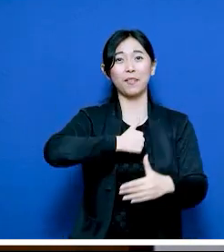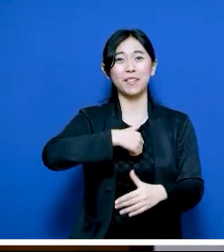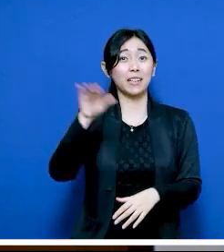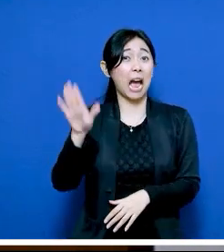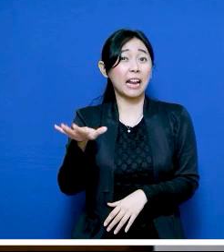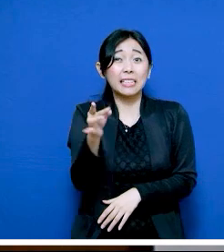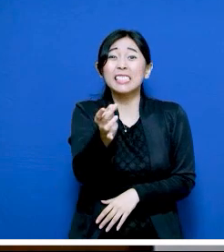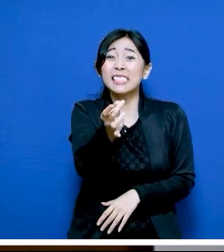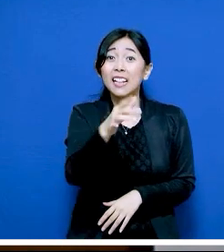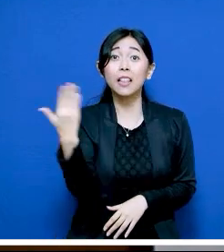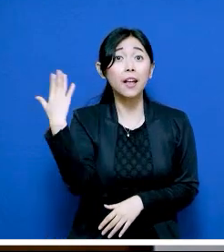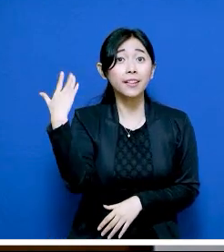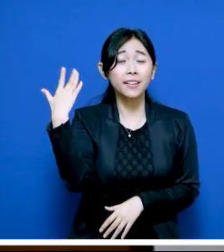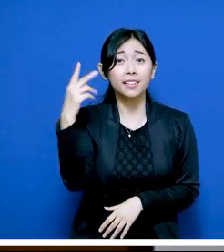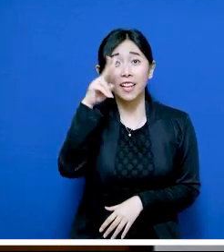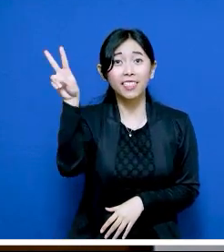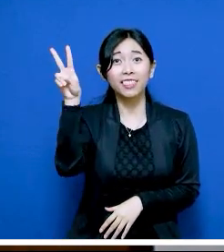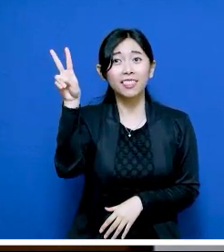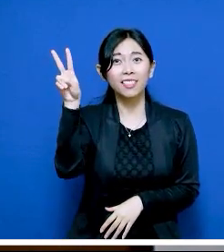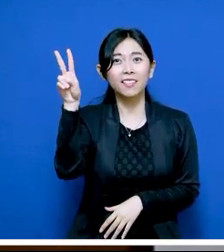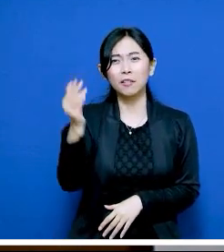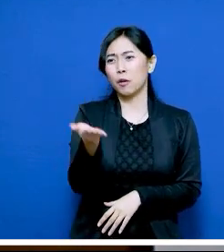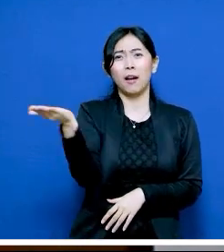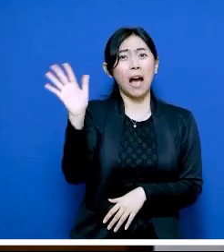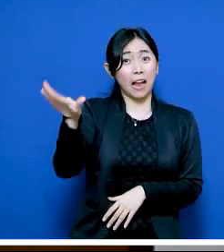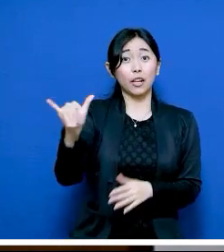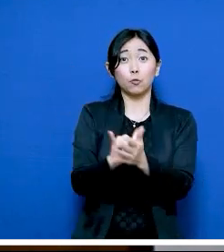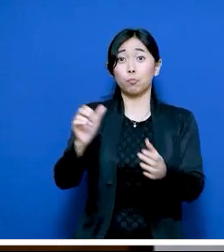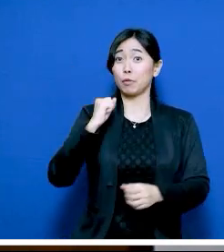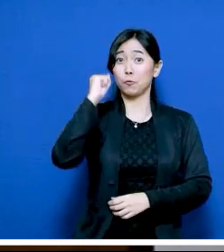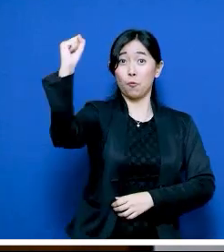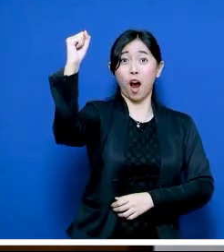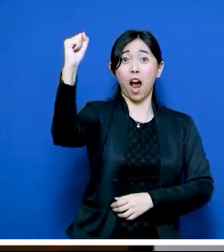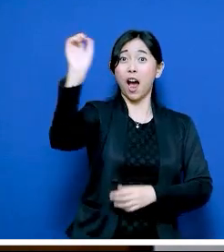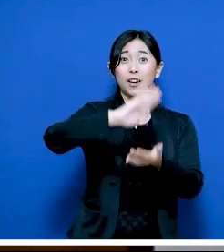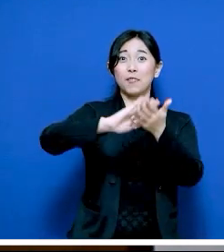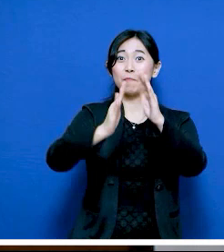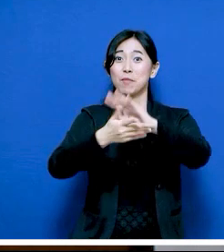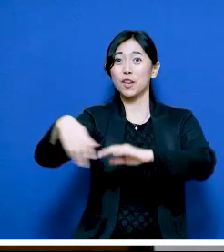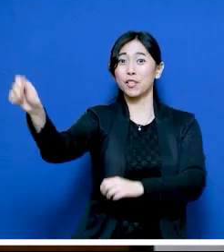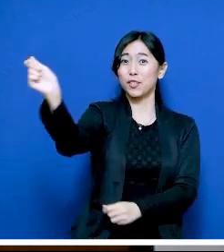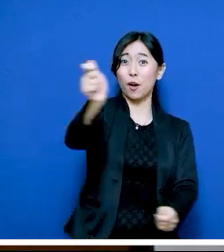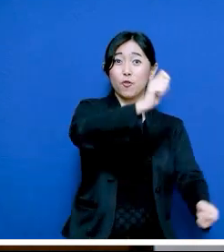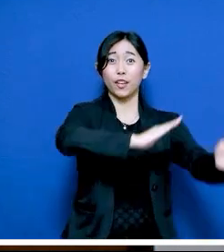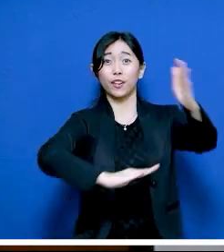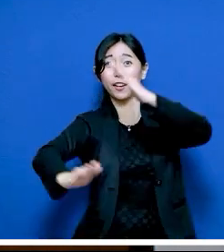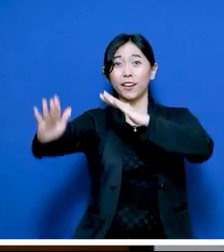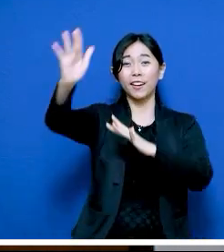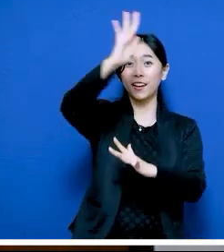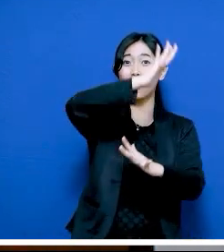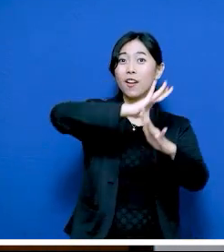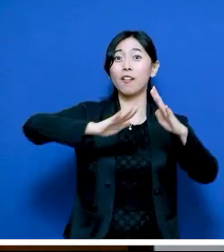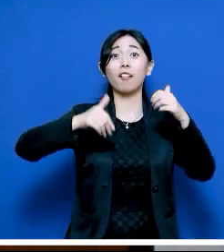anak kecil tadi, yang mau berjuang menjadi seorang Shaolin